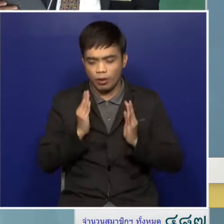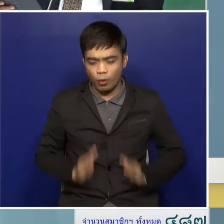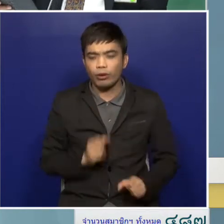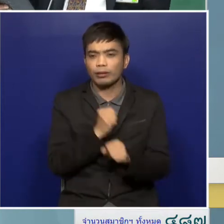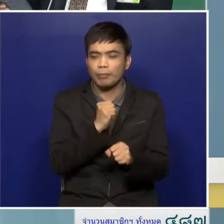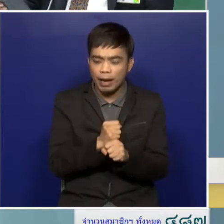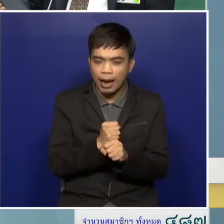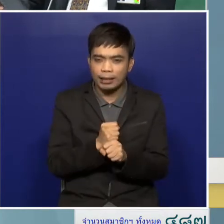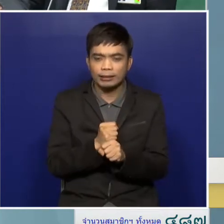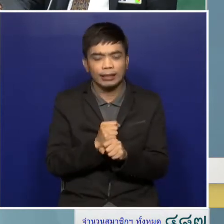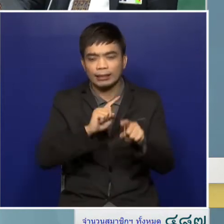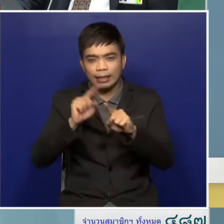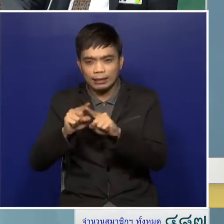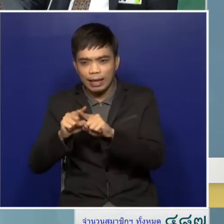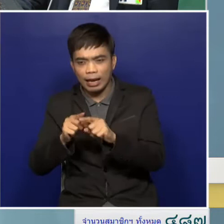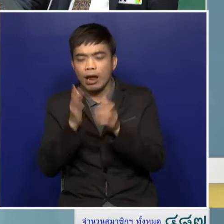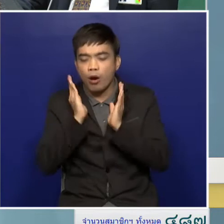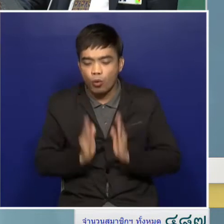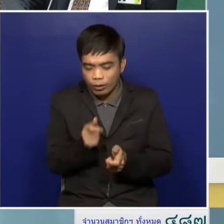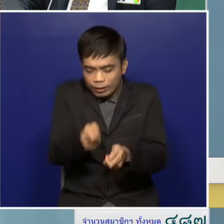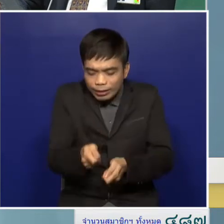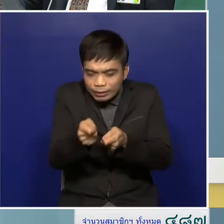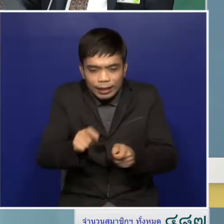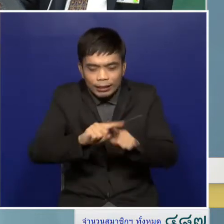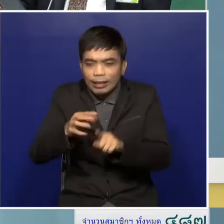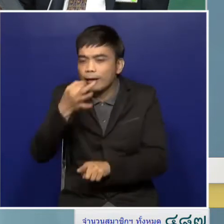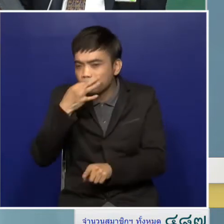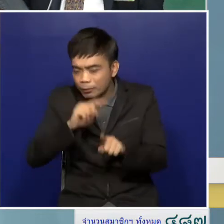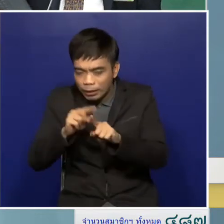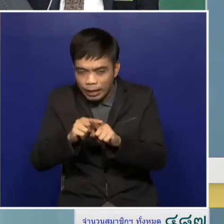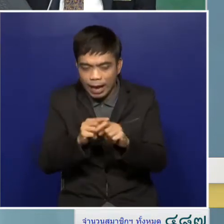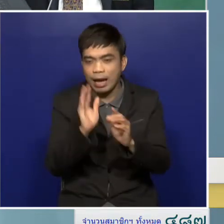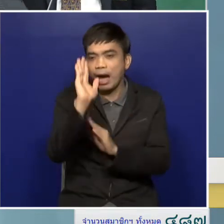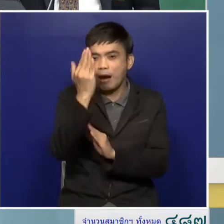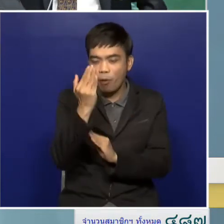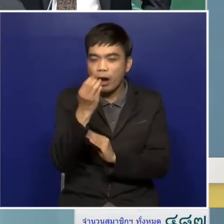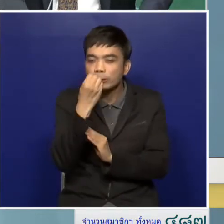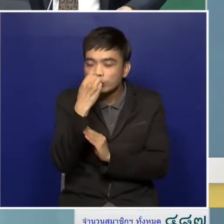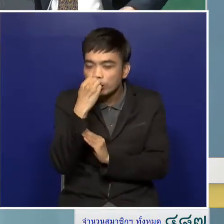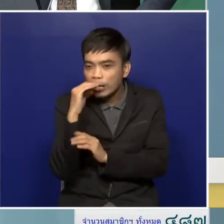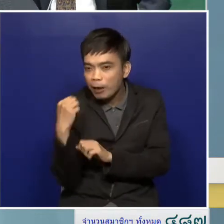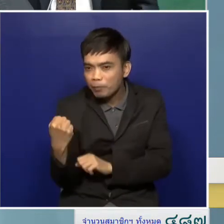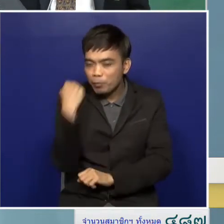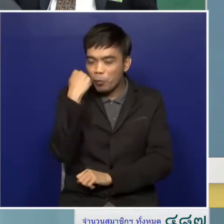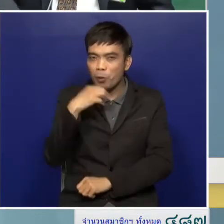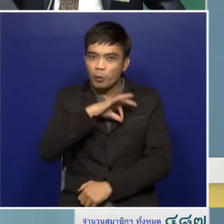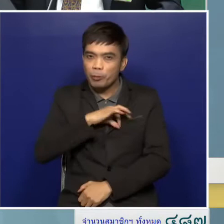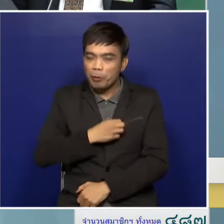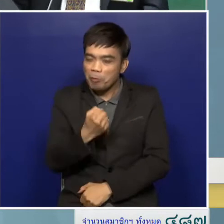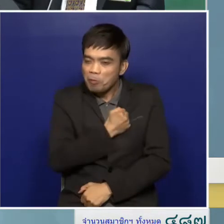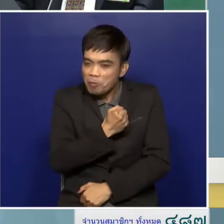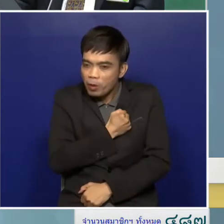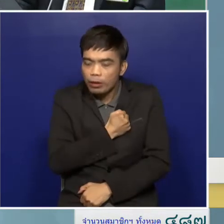ชนหรือกรรมกรในพื้นที่หรือชาวนาชาวไร่นะครับเป็นเลือดเรื่องของยางชูกำลังที่ให้มีความอดทน